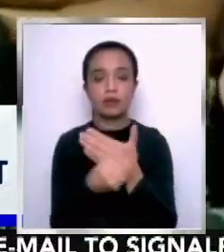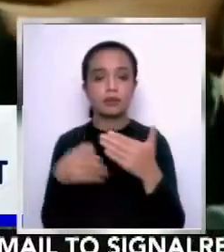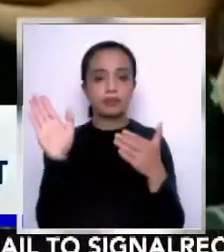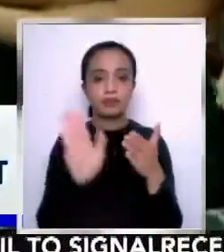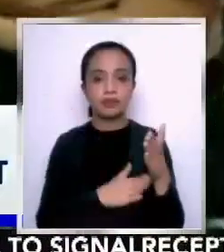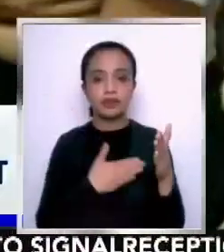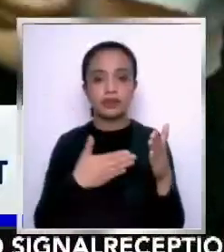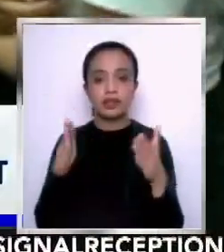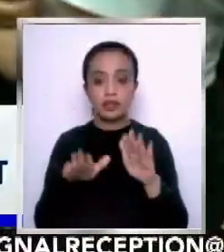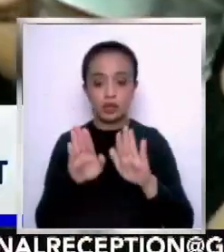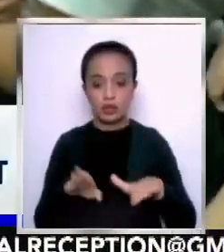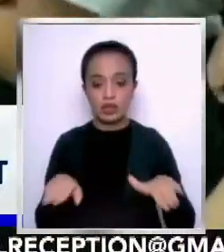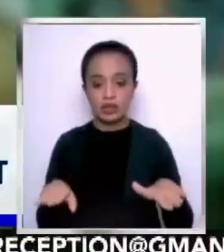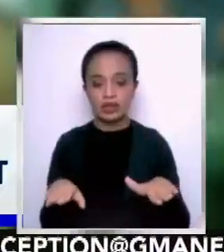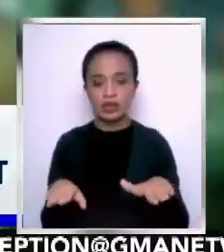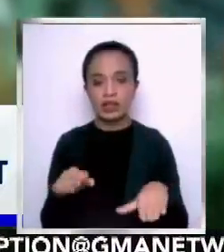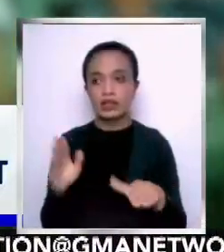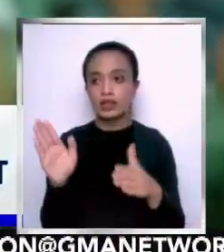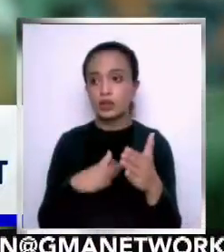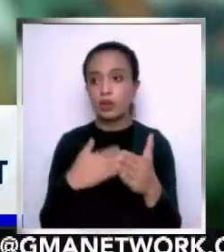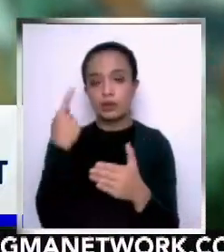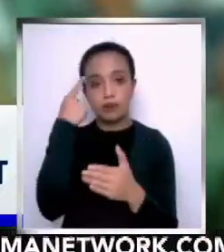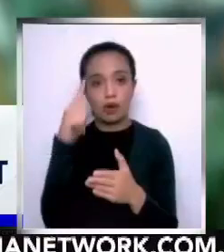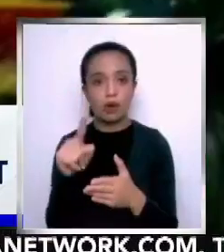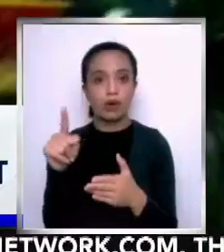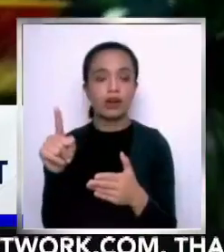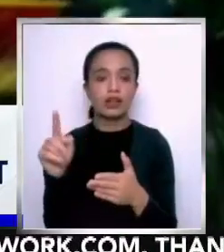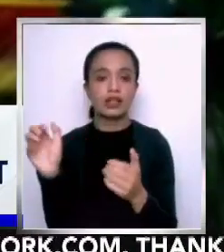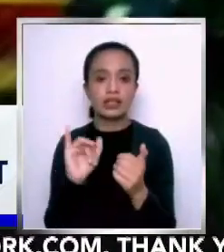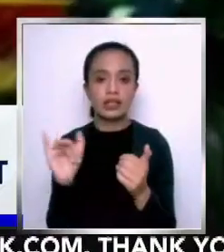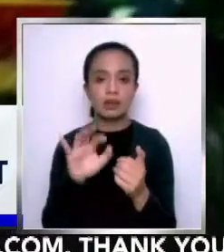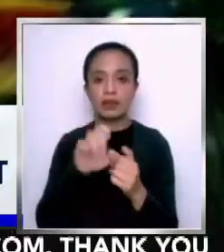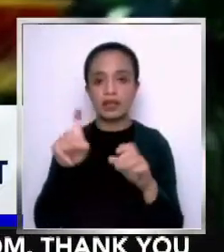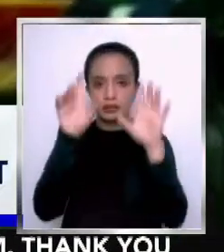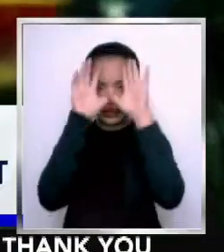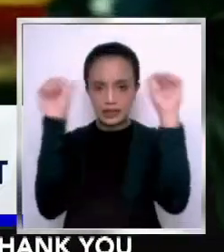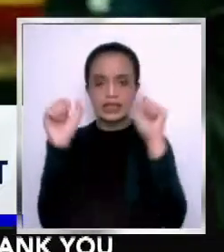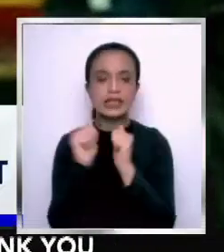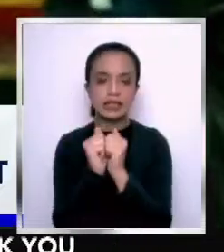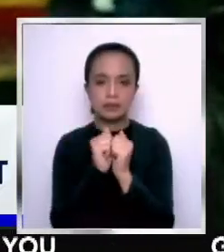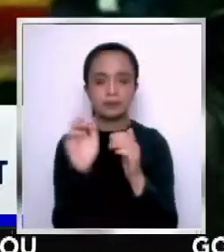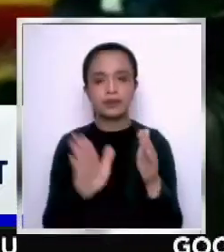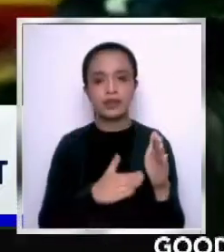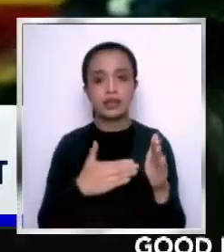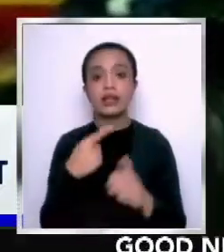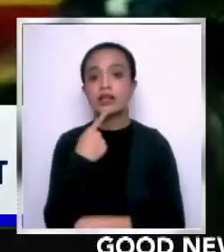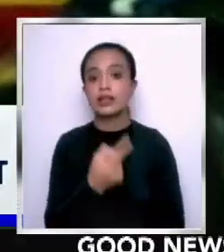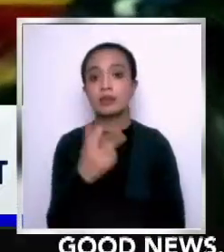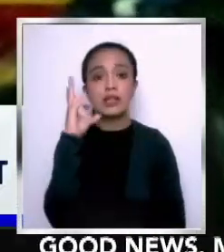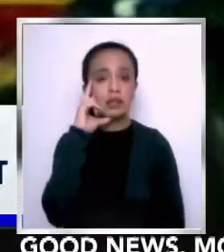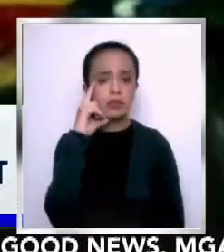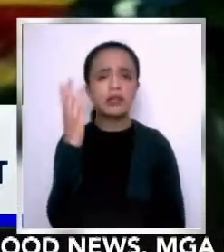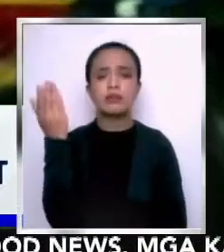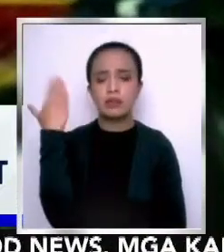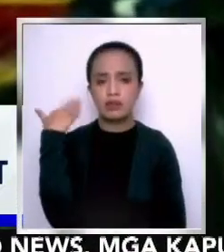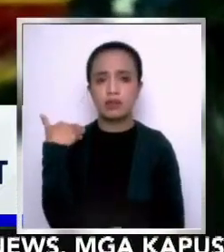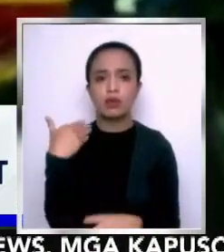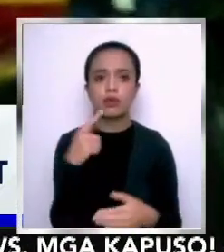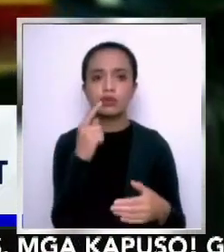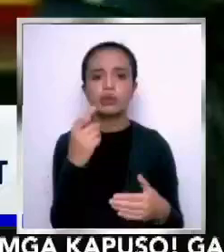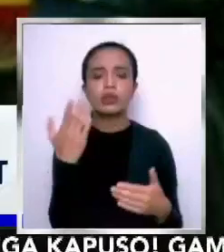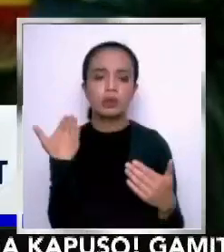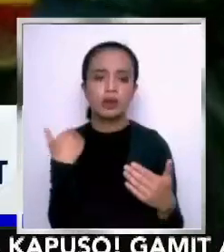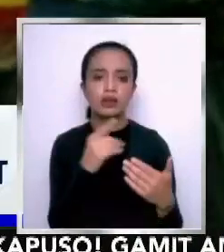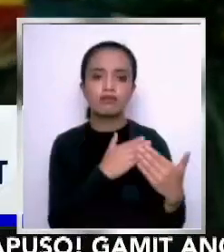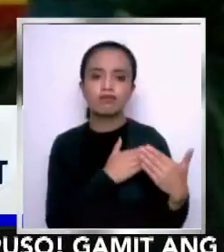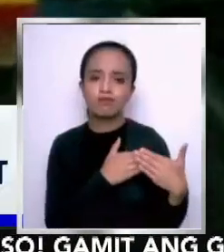bata kung saan nakisabay naman sa pag-awit ang dating Pangulo. Ayon kay Duterte, dati pang malapit sa kanyang puso ang mga bata